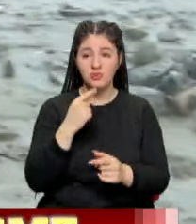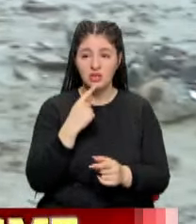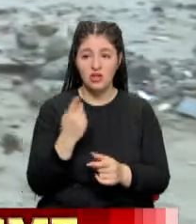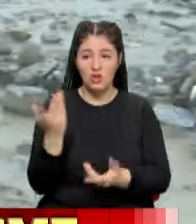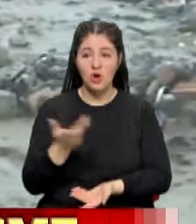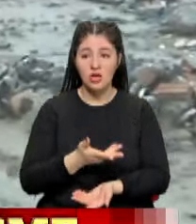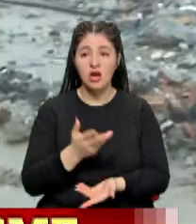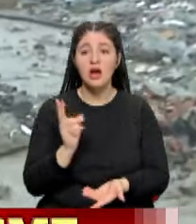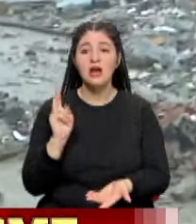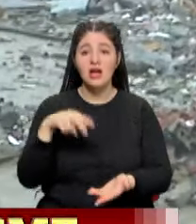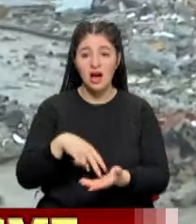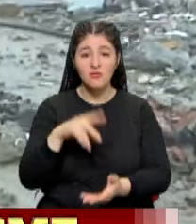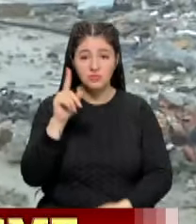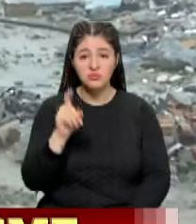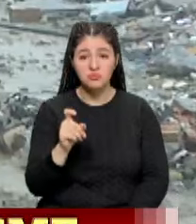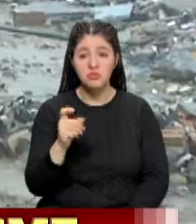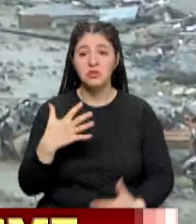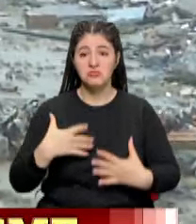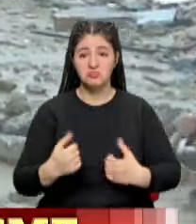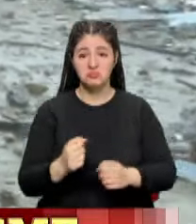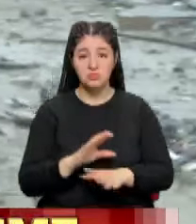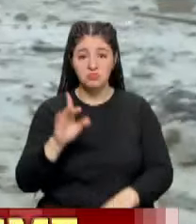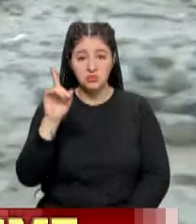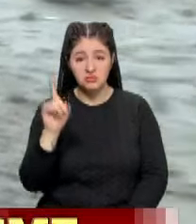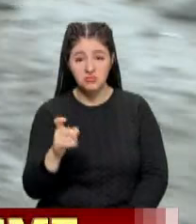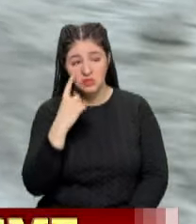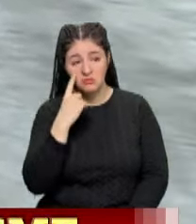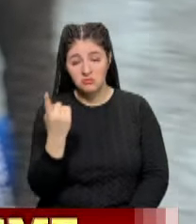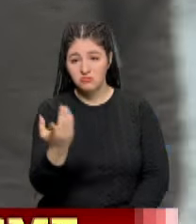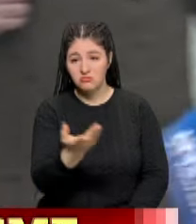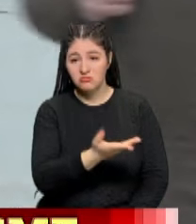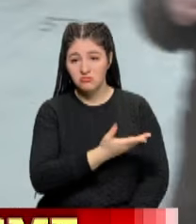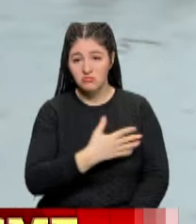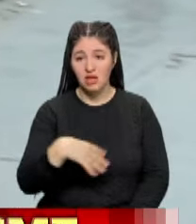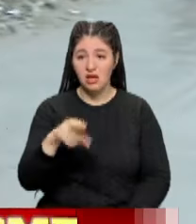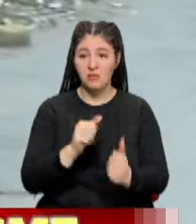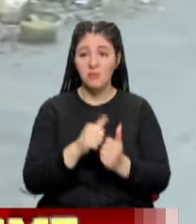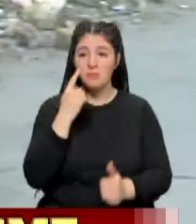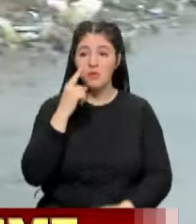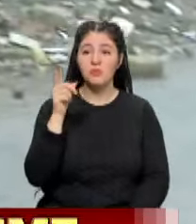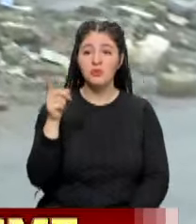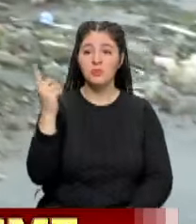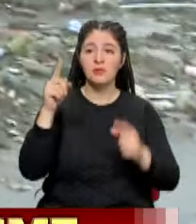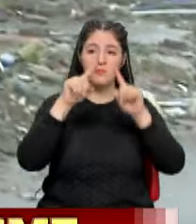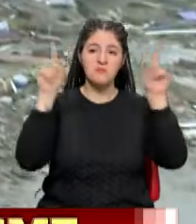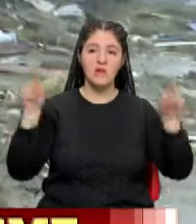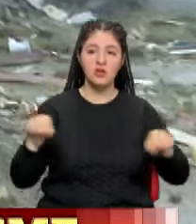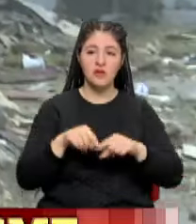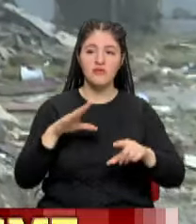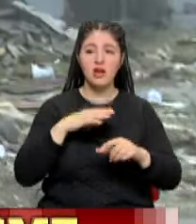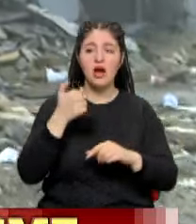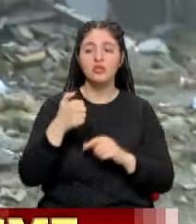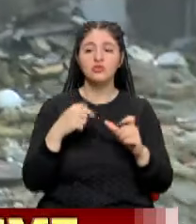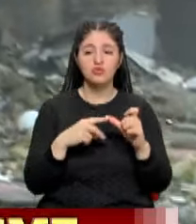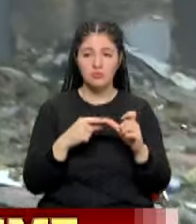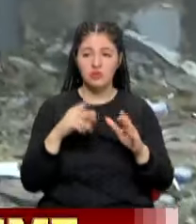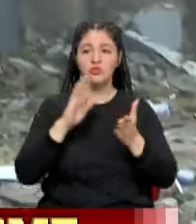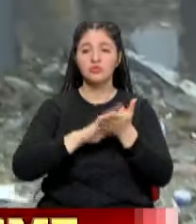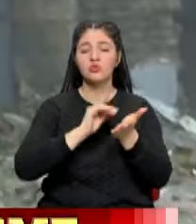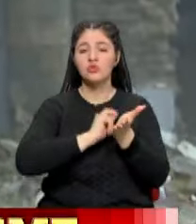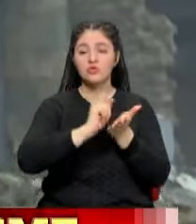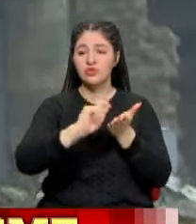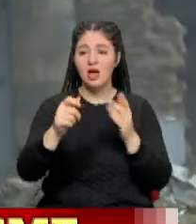ya. Kalkmış mı, kalkmamış mı? Şöyle bir etrafımıza hep birlikte bakalım. Bakın burada bir pano var. 6 Şubat